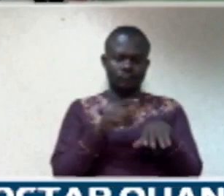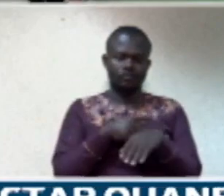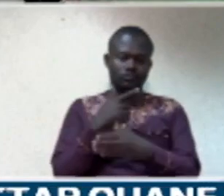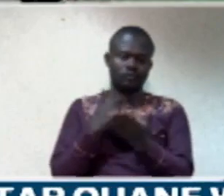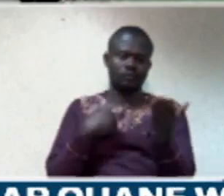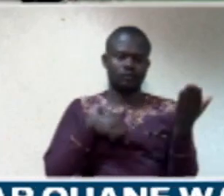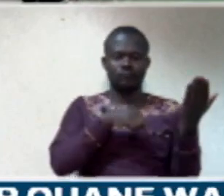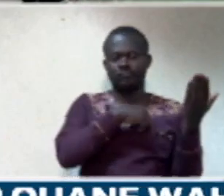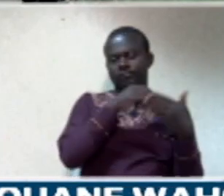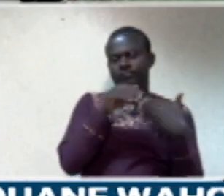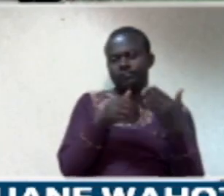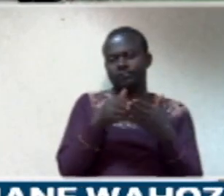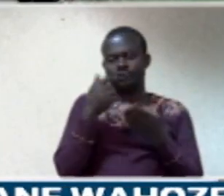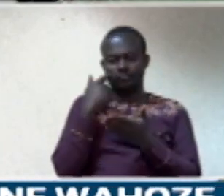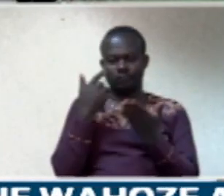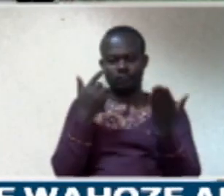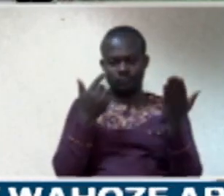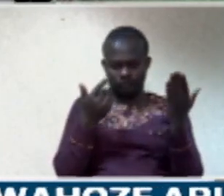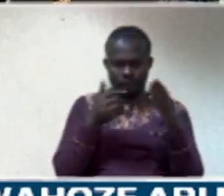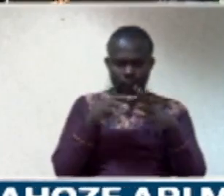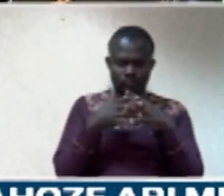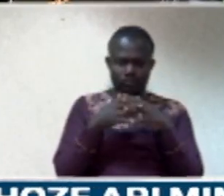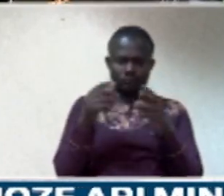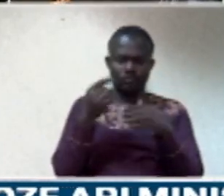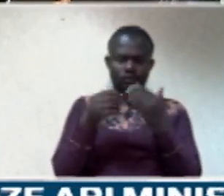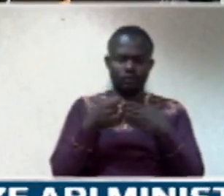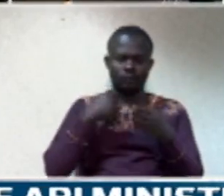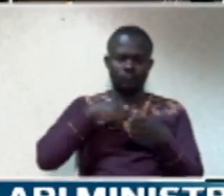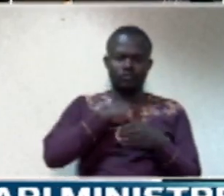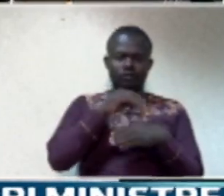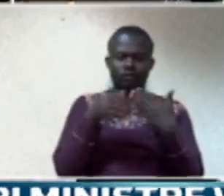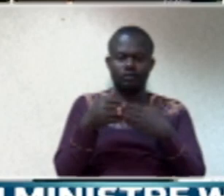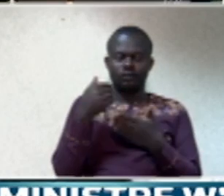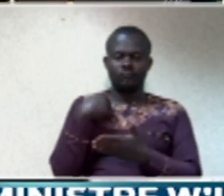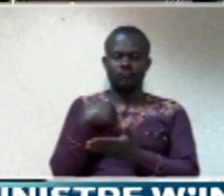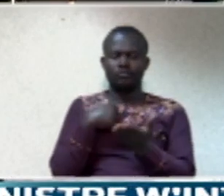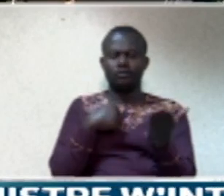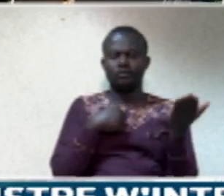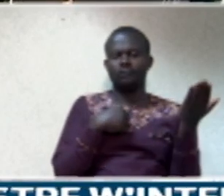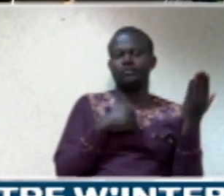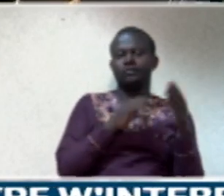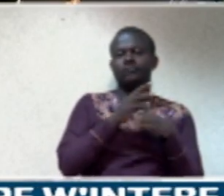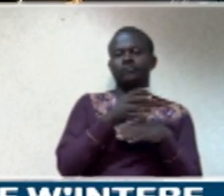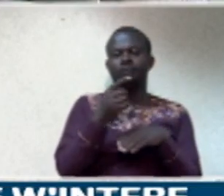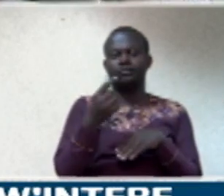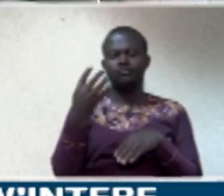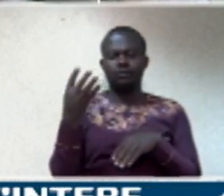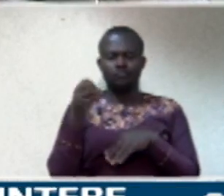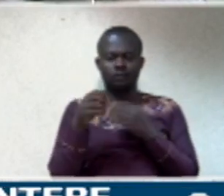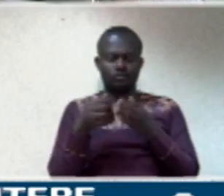cy'amasaha 2 n'igice. Imashini imwe muri izi zatanzwe yizaba ifite ubushobozi bwo gupima ibipimo 240